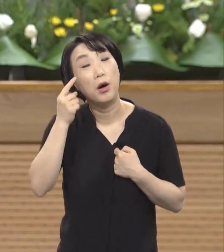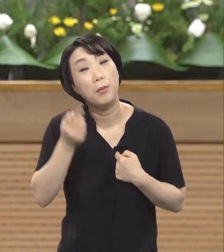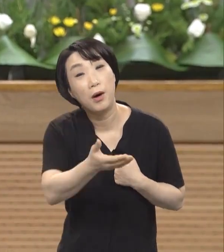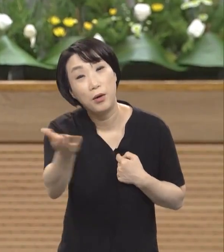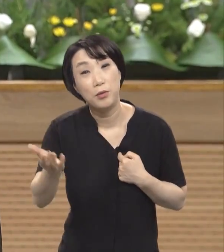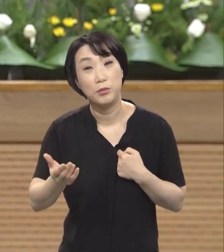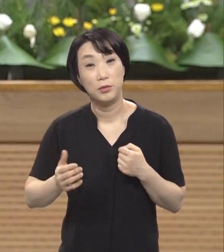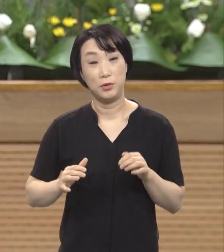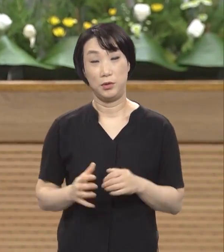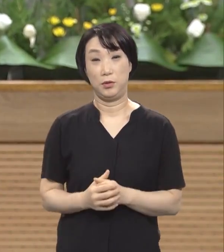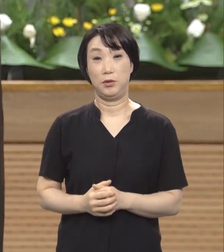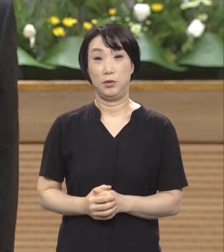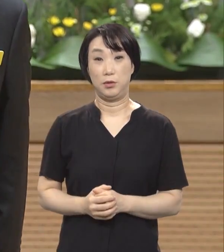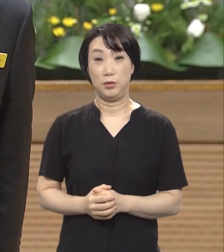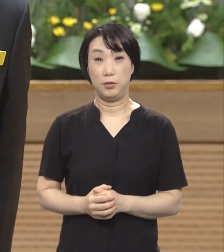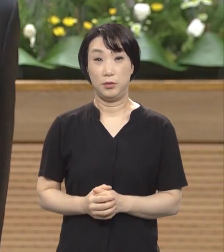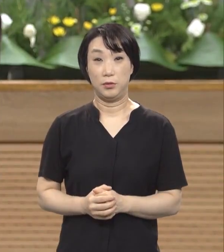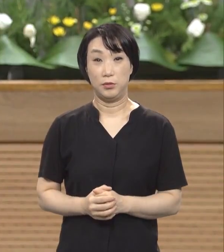한번 해보라니까.